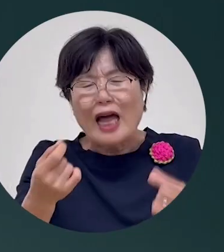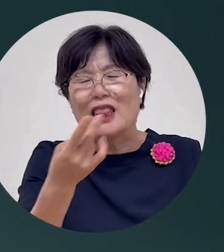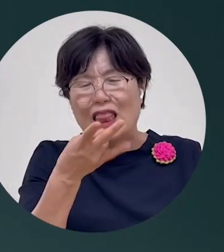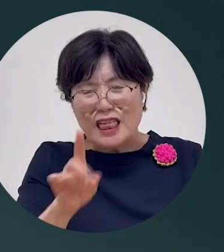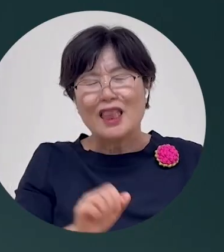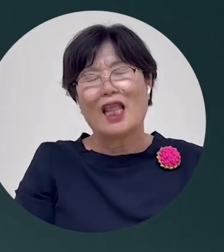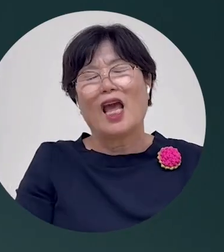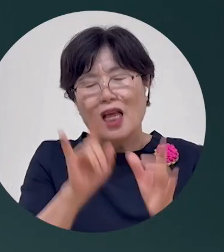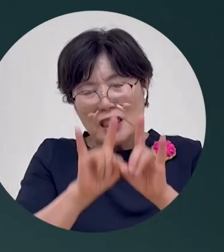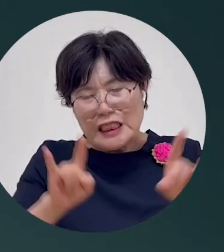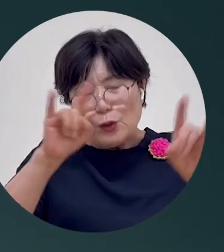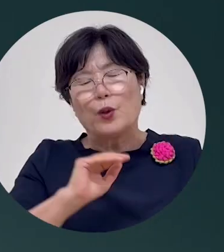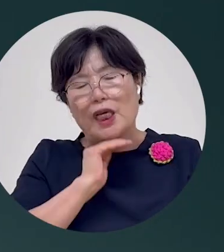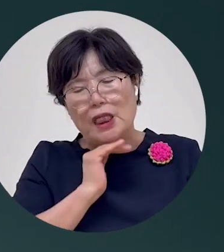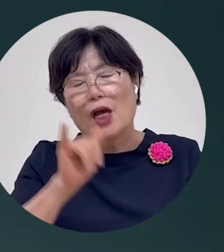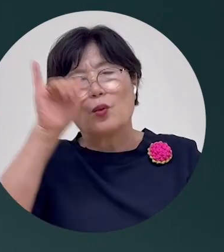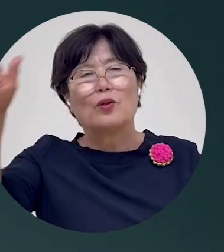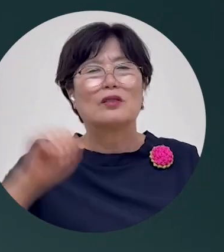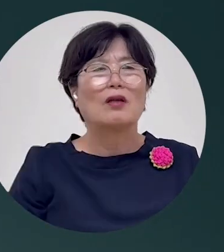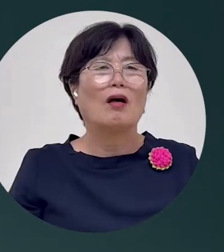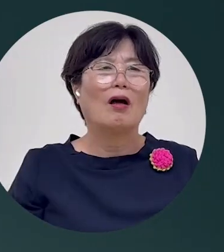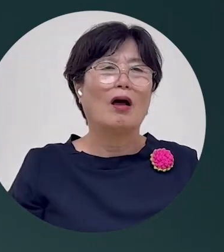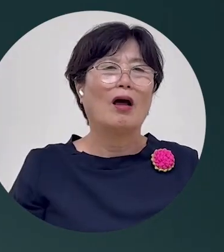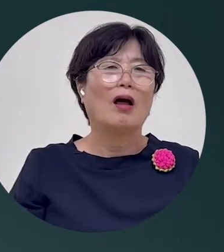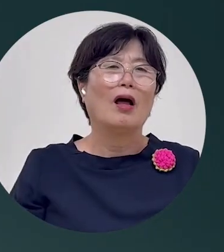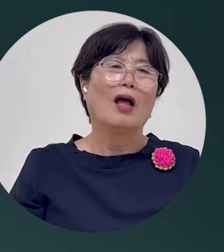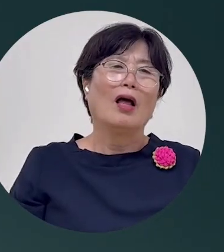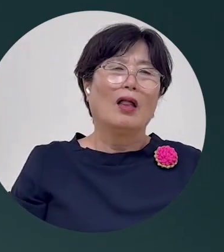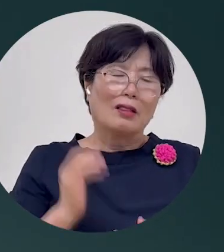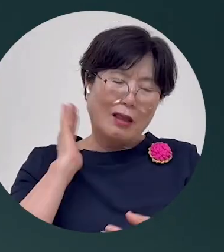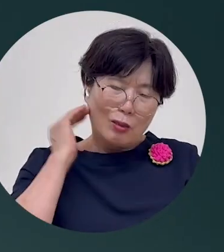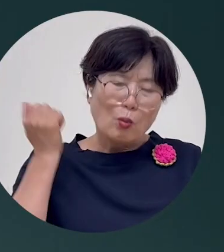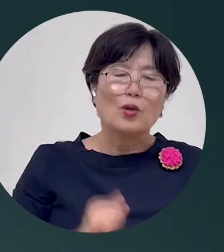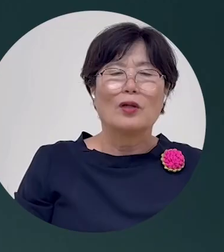뭐 한 나라의 대통령이 국민이 어쩌고 무엇이 어쩌고 해도요,